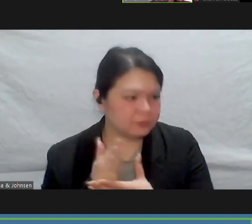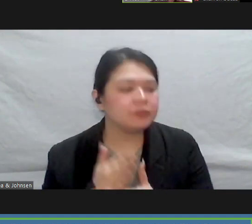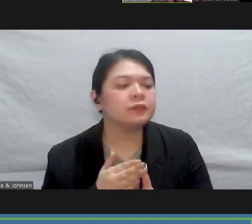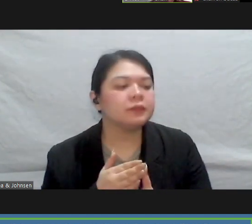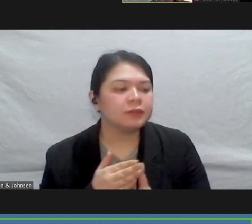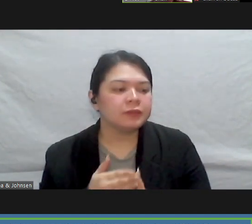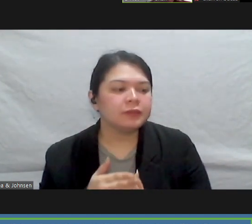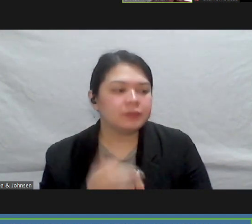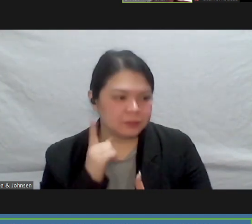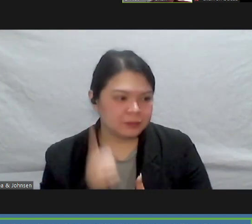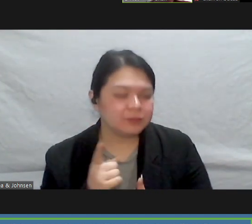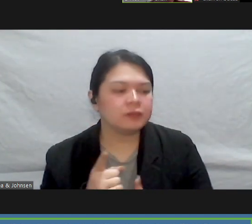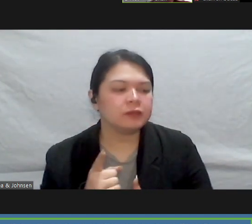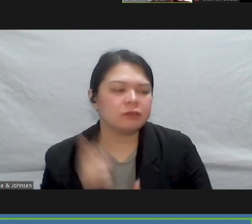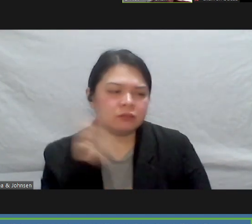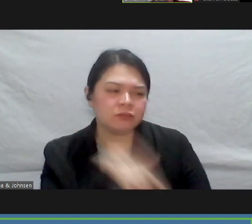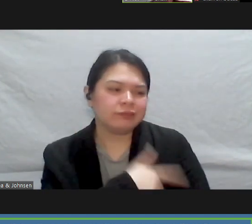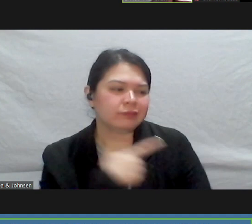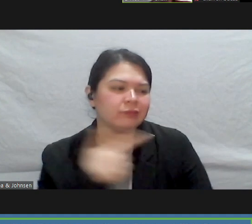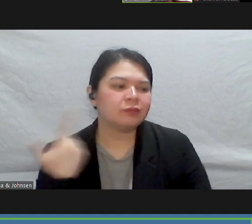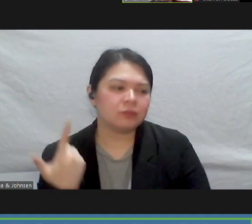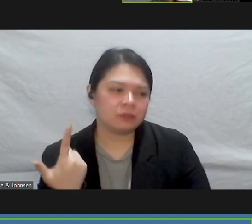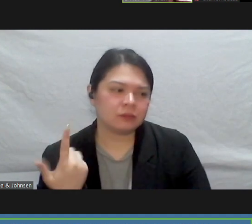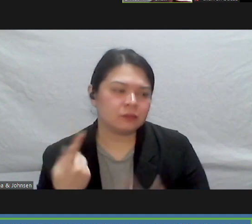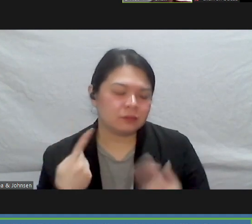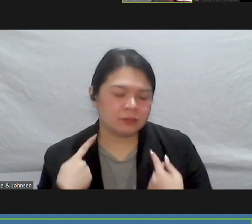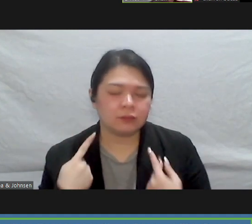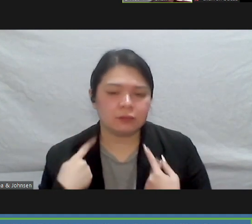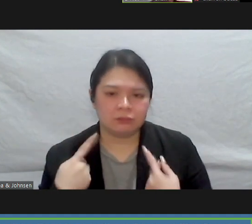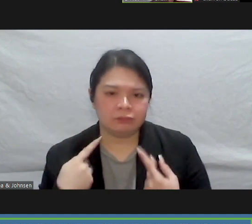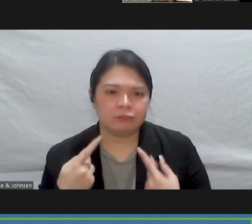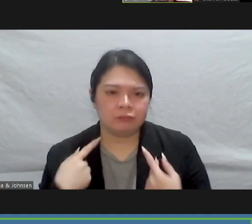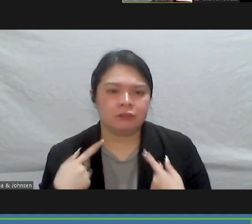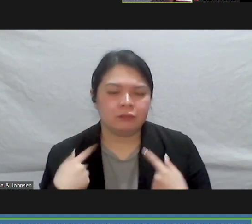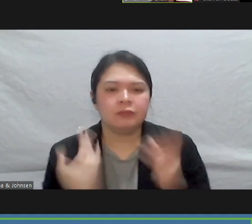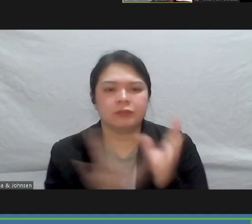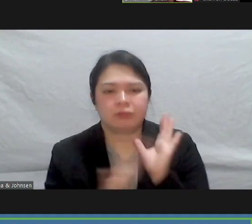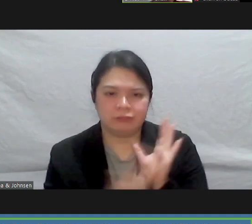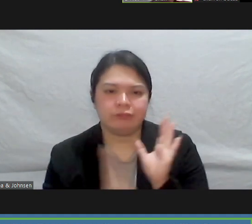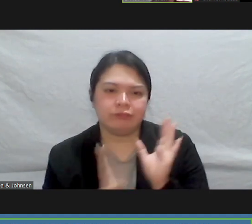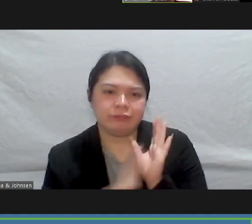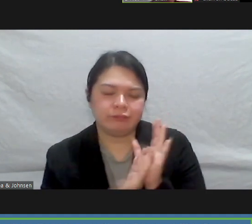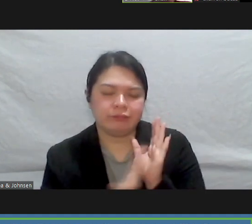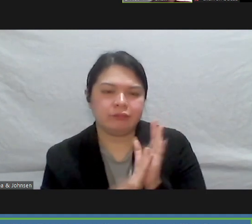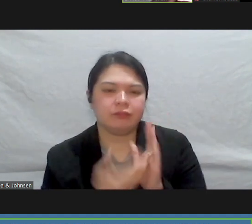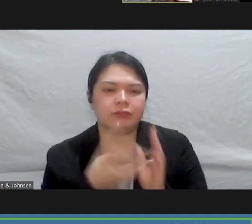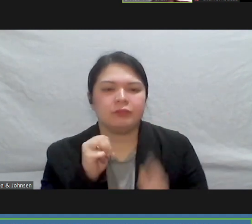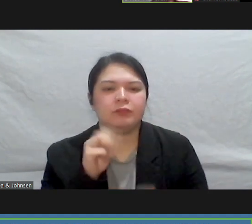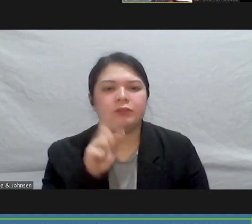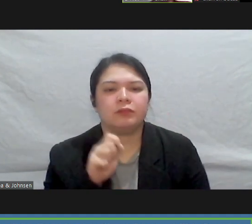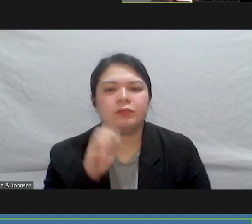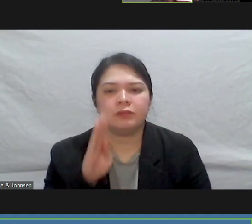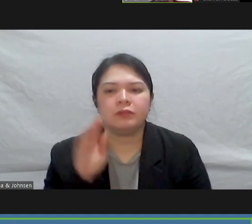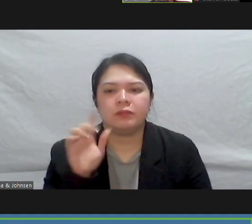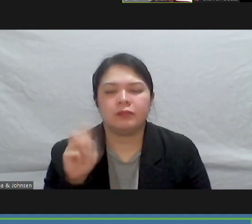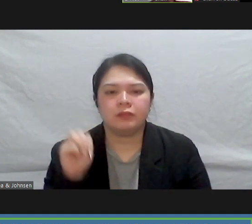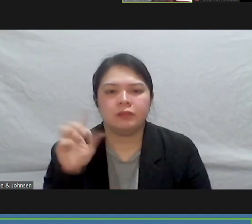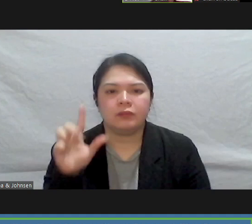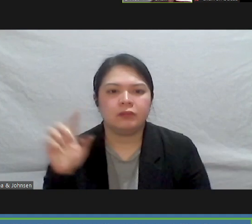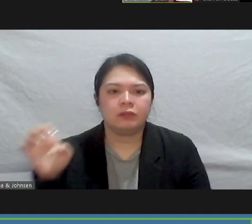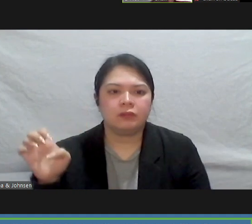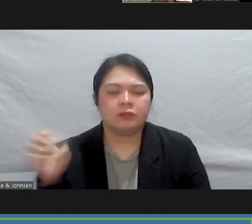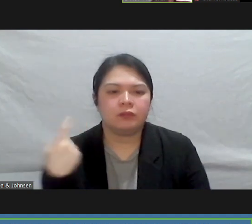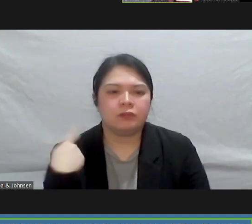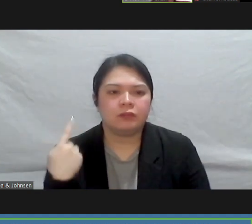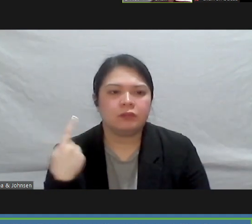Na napakatagal ng panahon na nagpapatunay na itong MTB-MLE, no? Ay